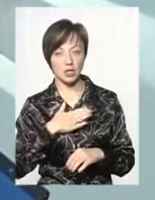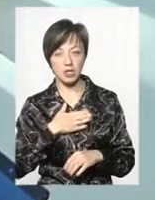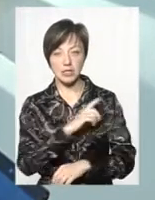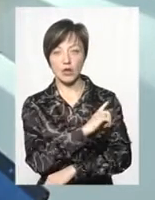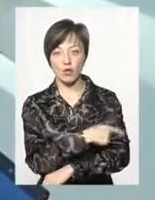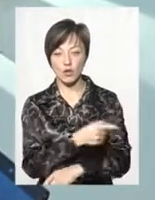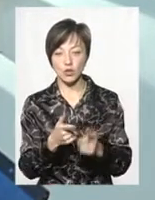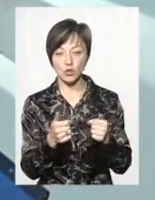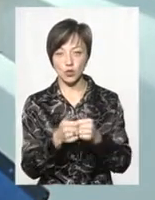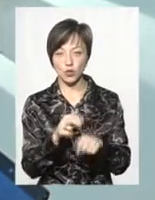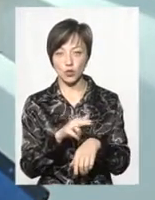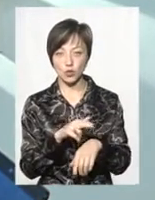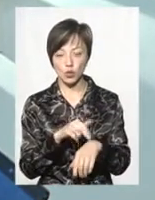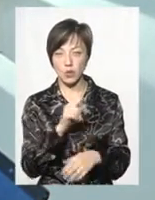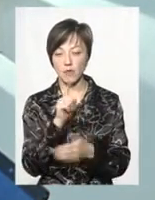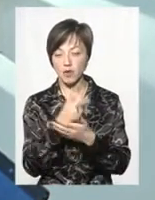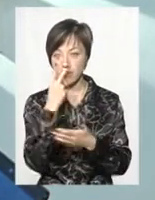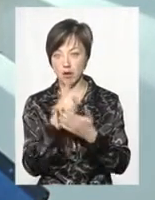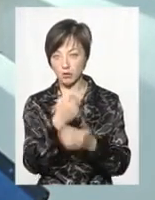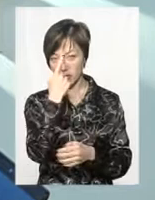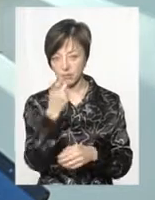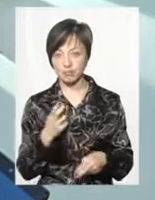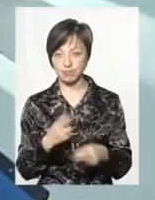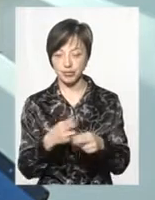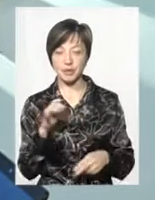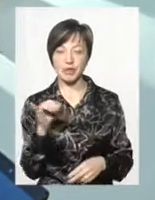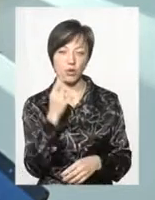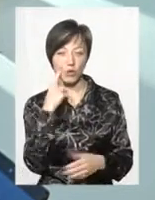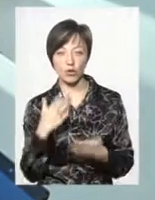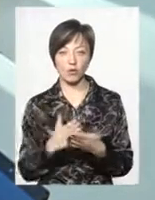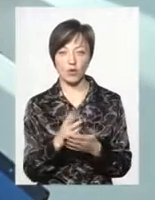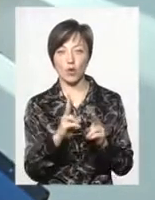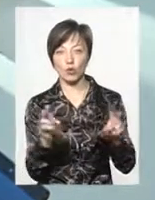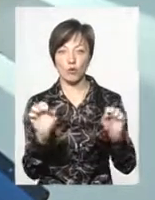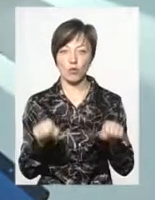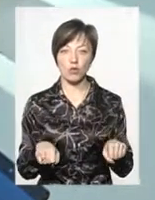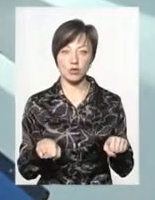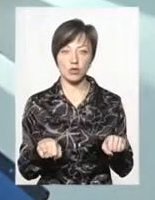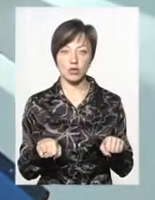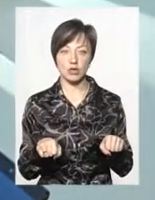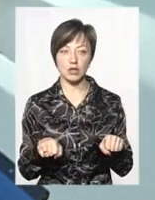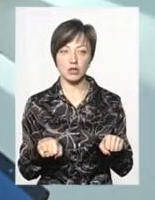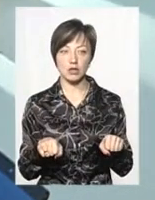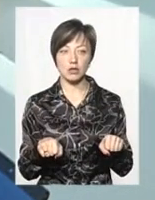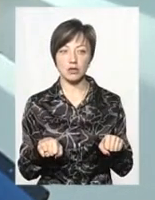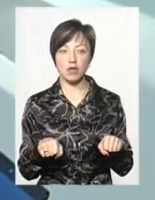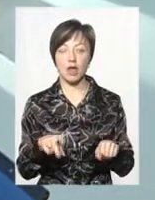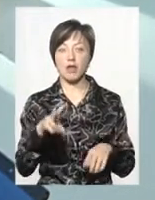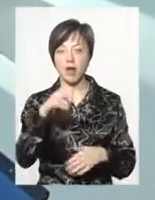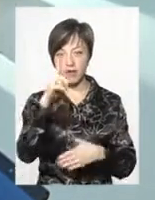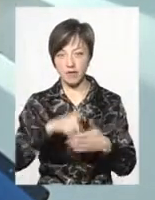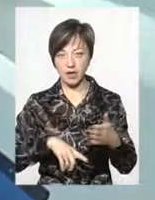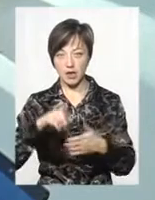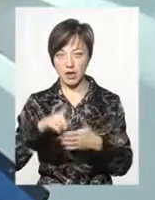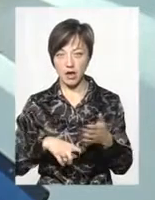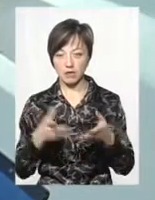структури повинні бачити, попереджати і орієнтуватися, хто може на вірян накинути, щоб